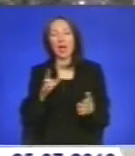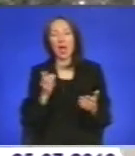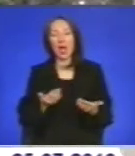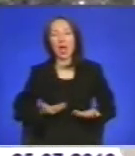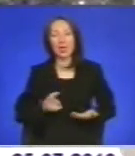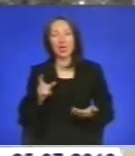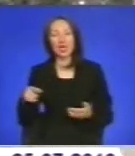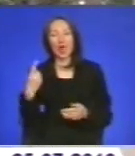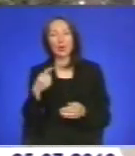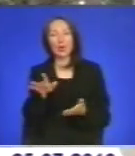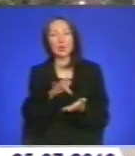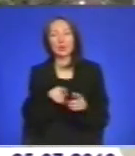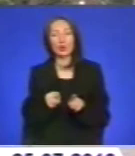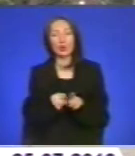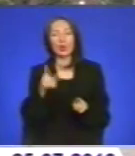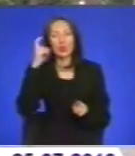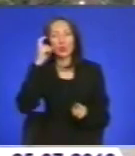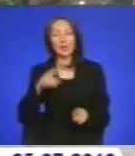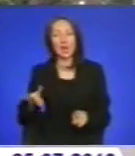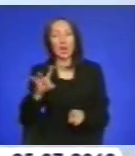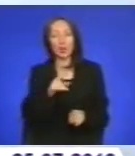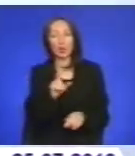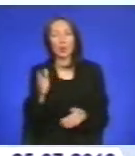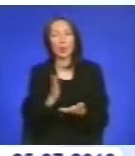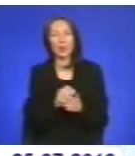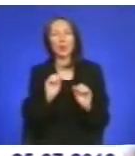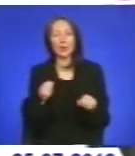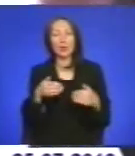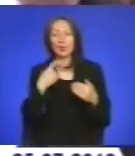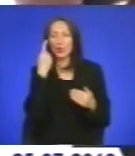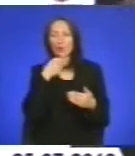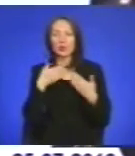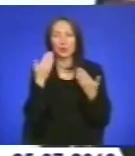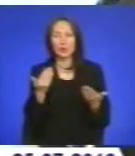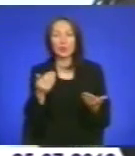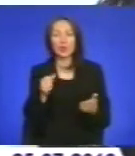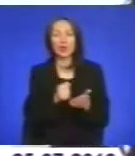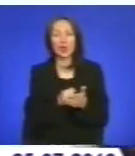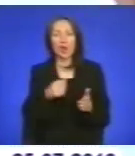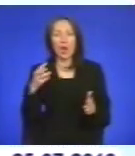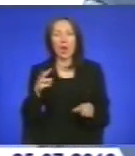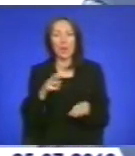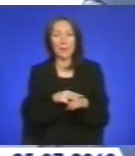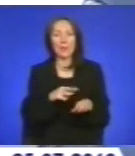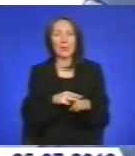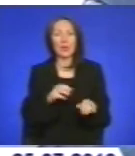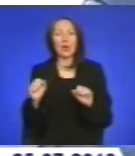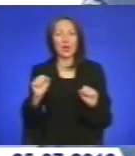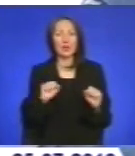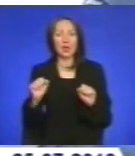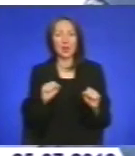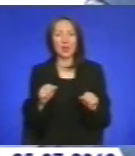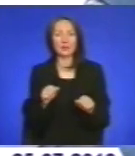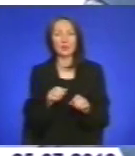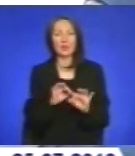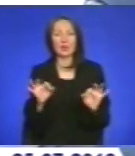обласного центру. Люди мали змогу особисто звернутися до міліцейського керівника і розповісти про свої проблеми та біди. У Чорткові на зустріч із генералом прийшли